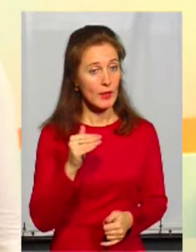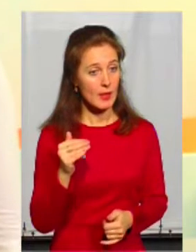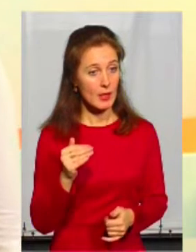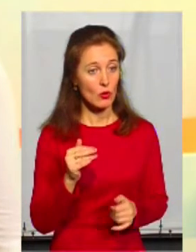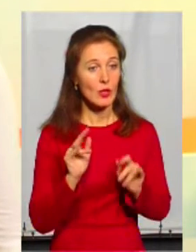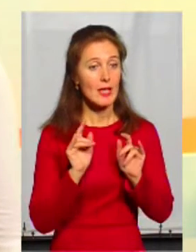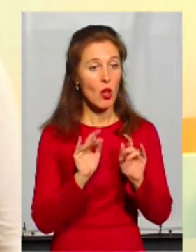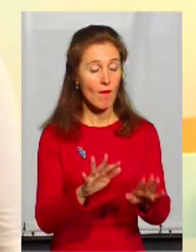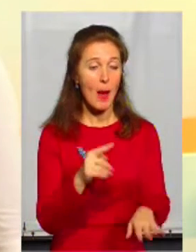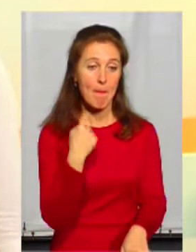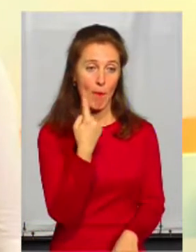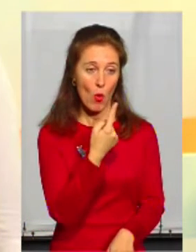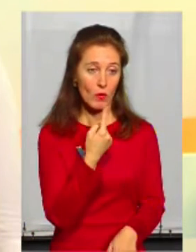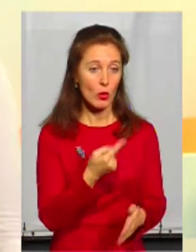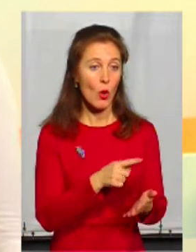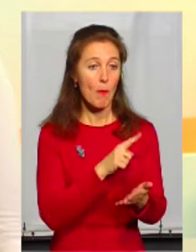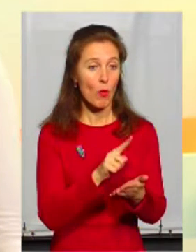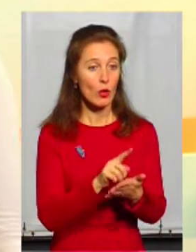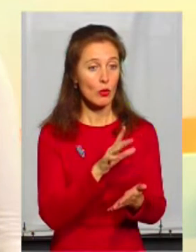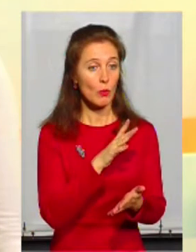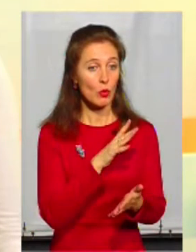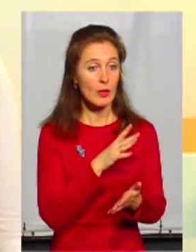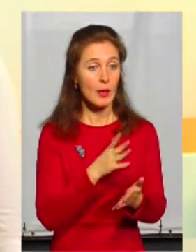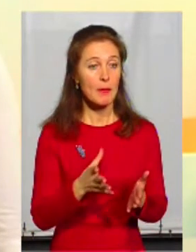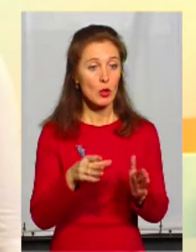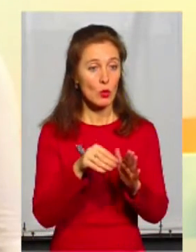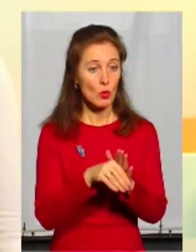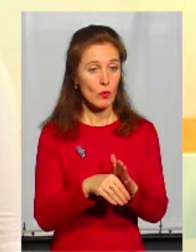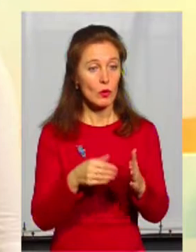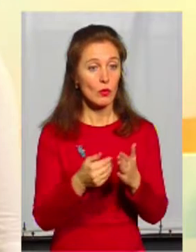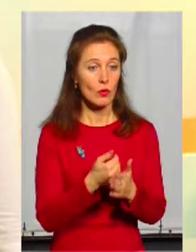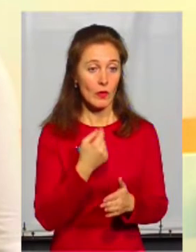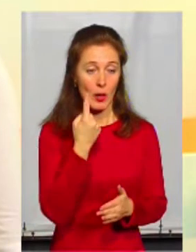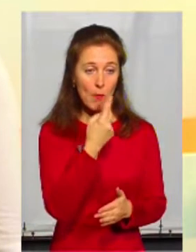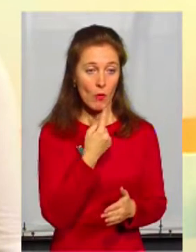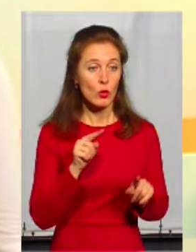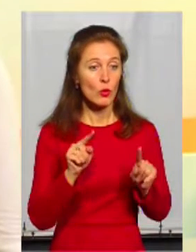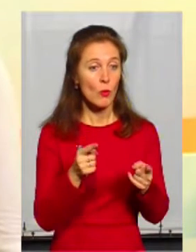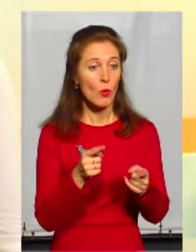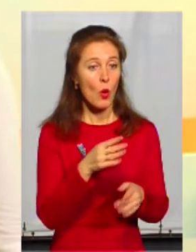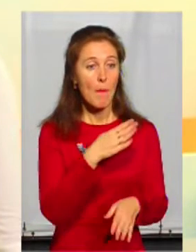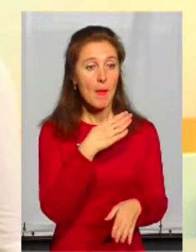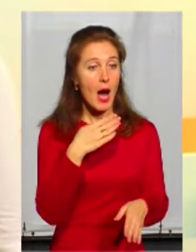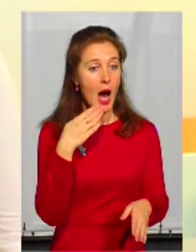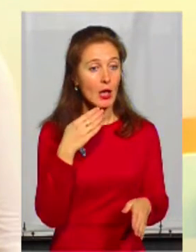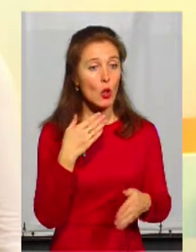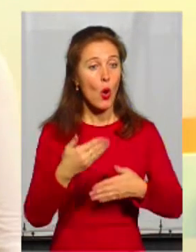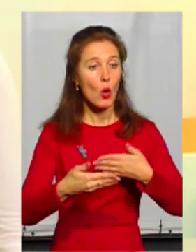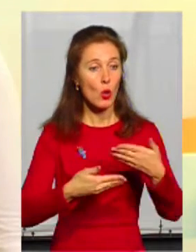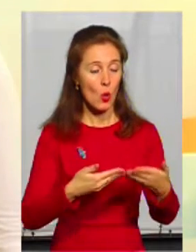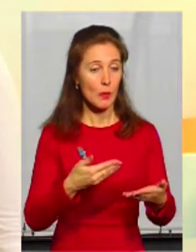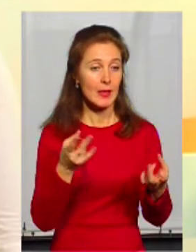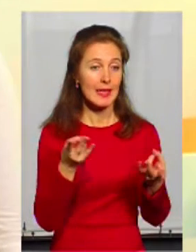ділове мовлення має бути пристосоване до нових вимог правопису. Тому дуже багато кроків потрібно